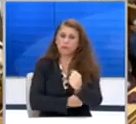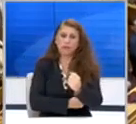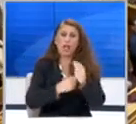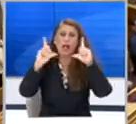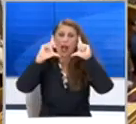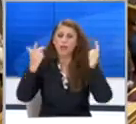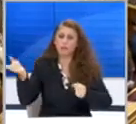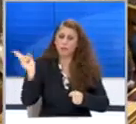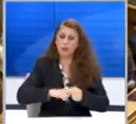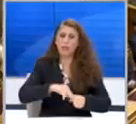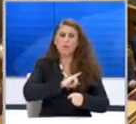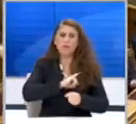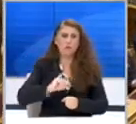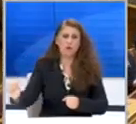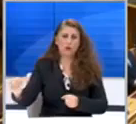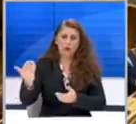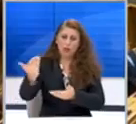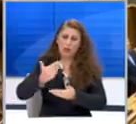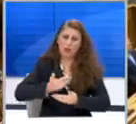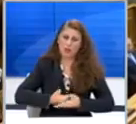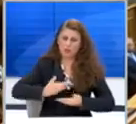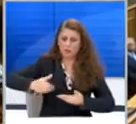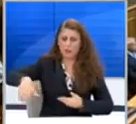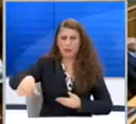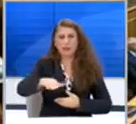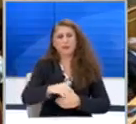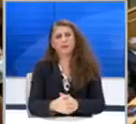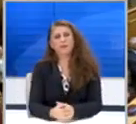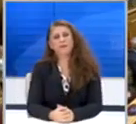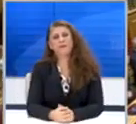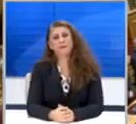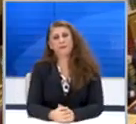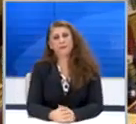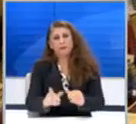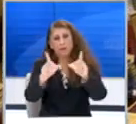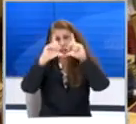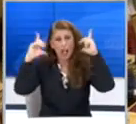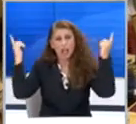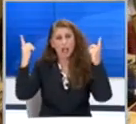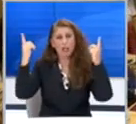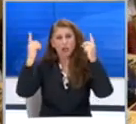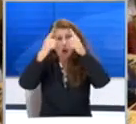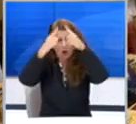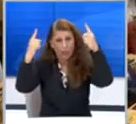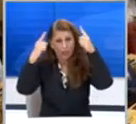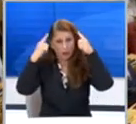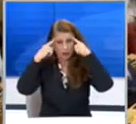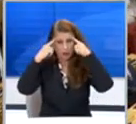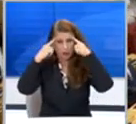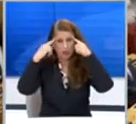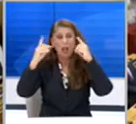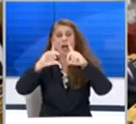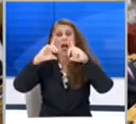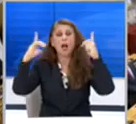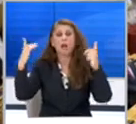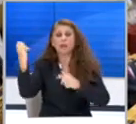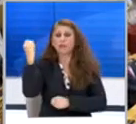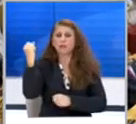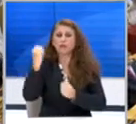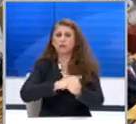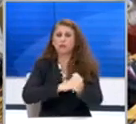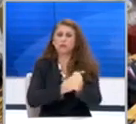Άγιος αθάνατος ελέησον ημάς. Άγιος ο Θεός, Άγιος